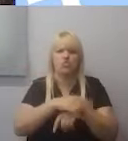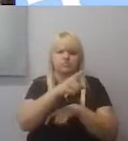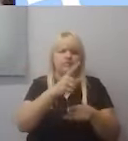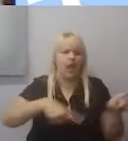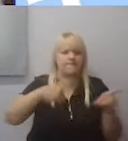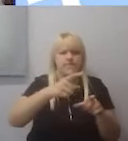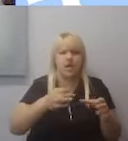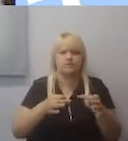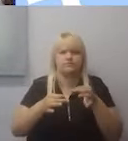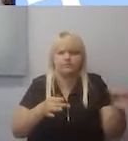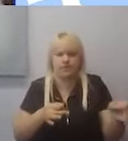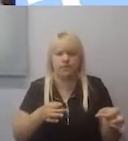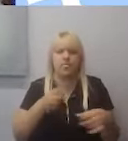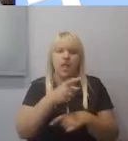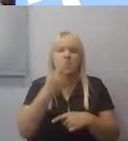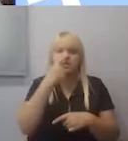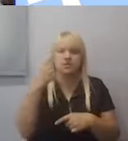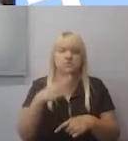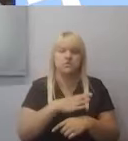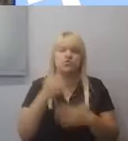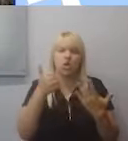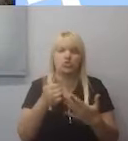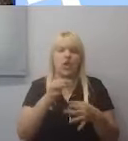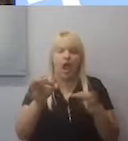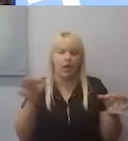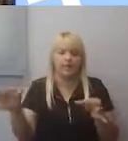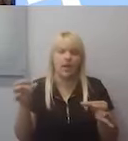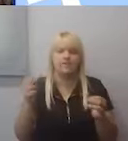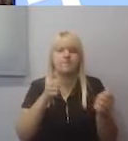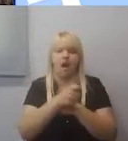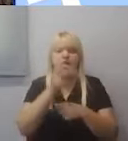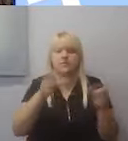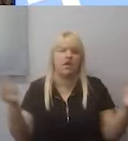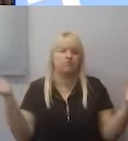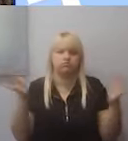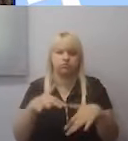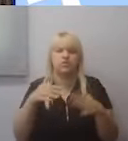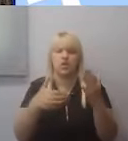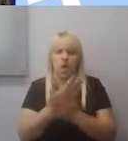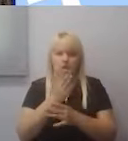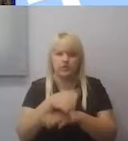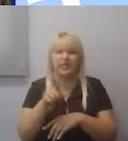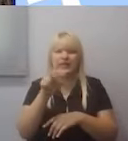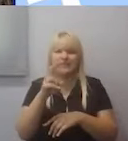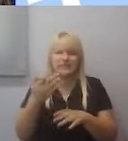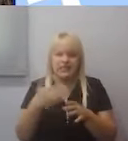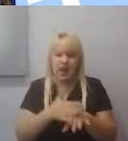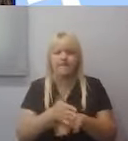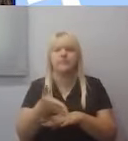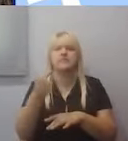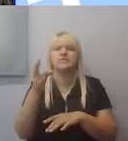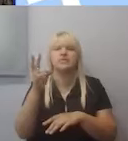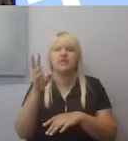sanācām sešu apkaimju pārstāvji kopā jaunciems trīsciems mangaļsava vecāķi vecdaugava